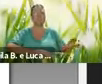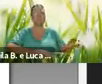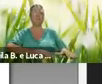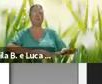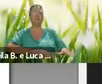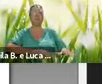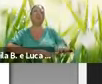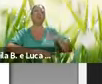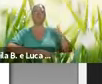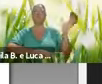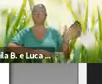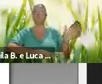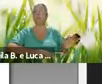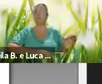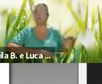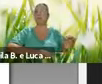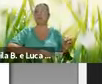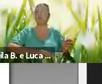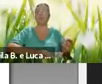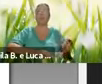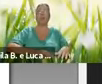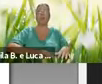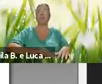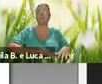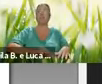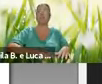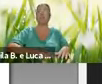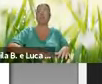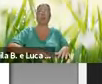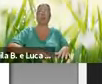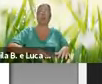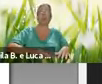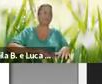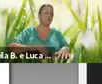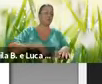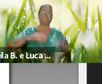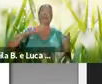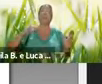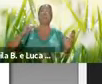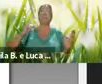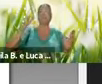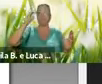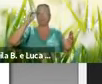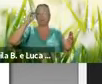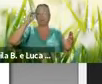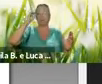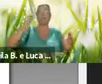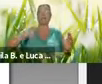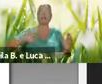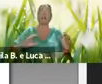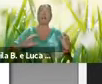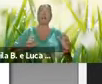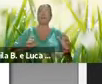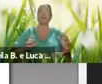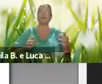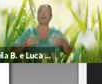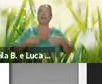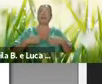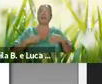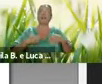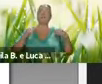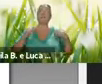noi diciamo sì, è vero, e non ci pensiamo troppo, ma non, diciamo, non voglio sforzarmi tanto a pensare e